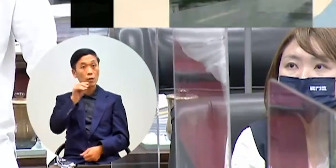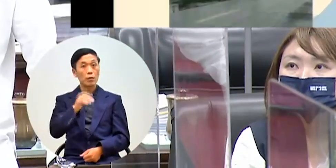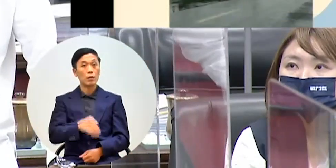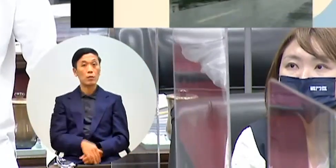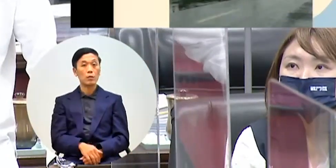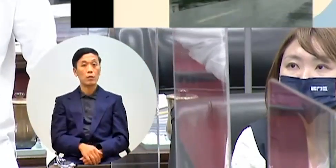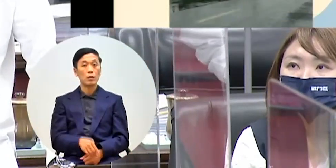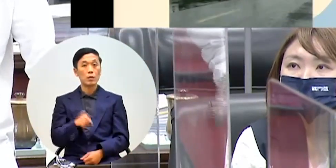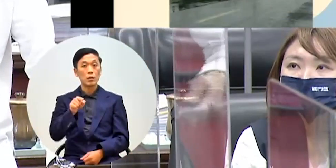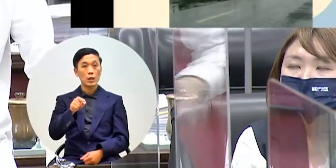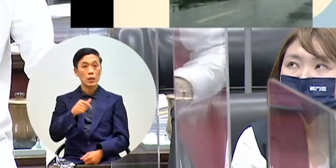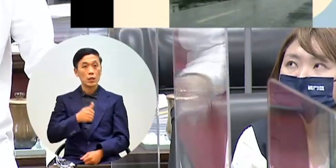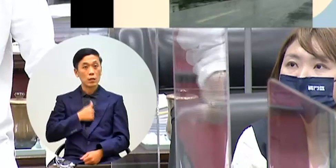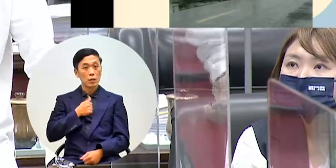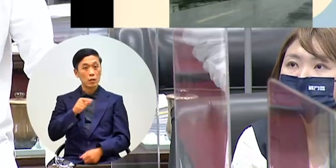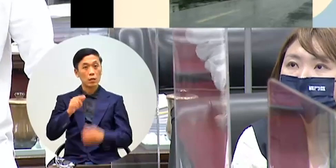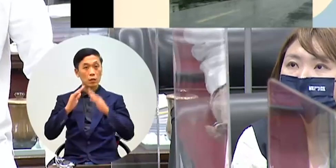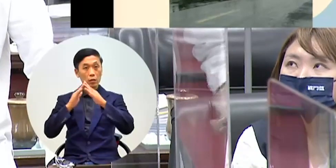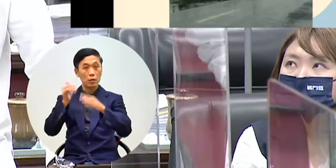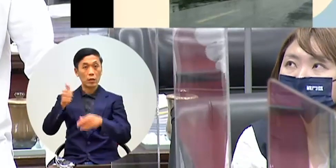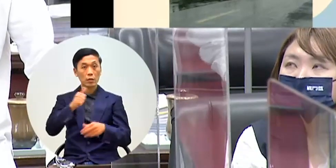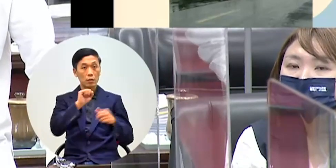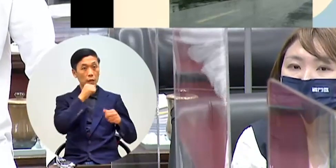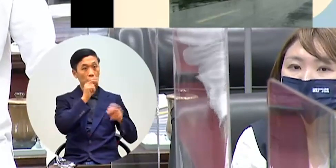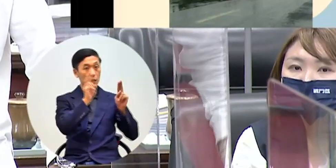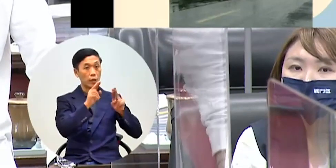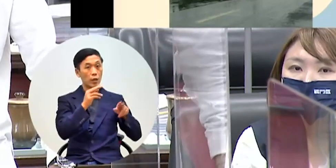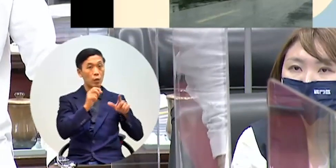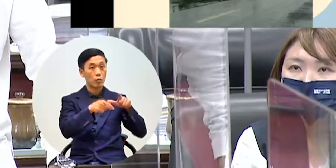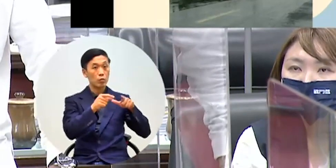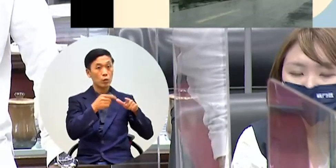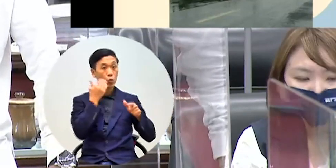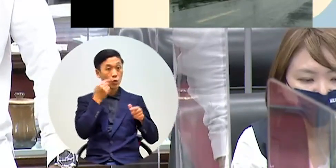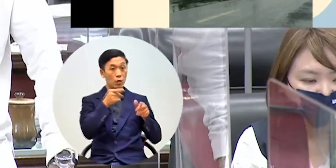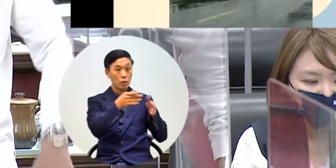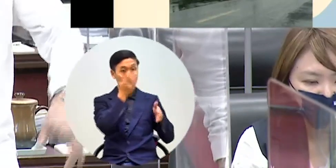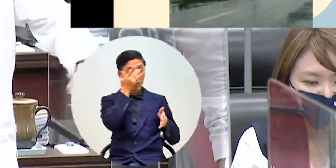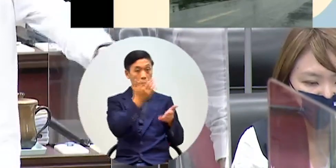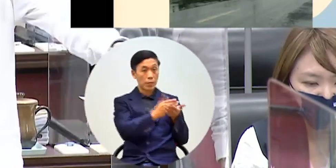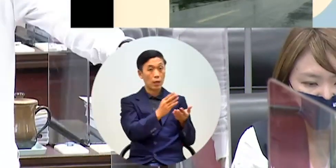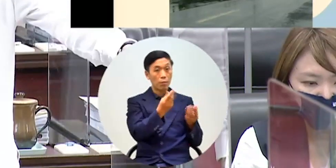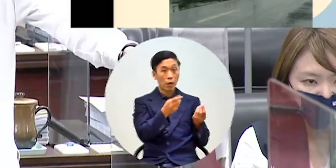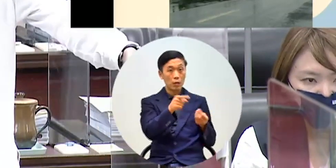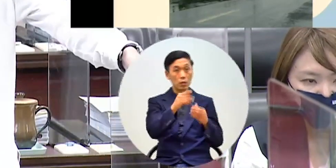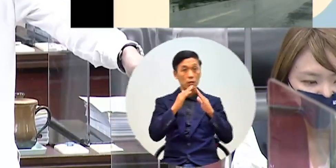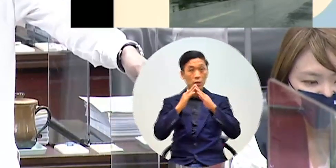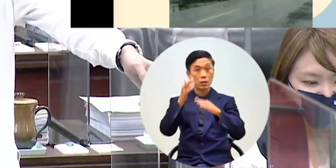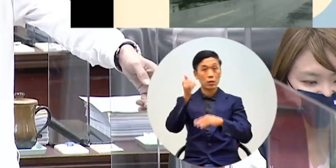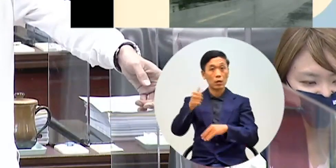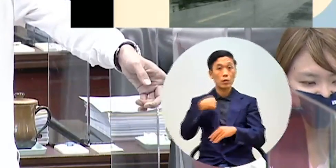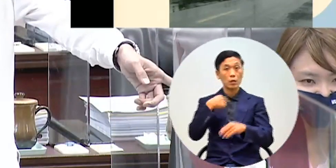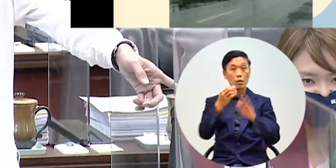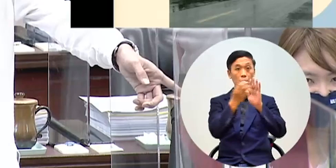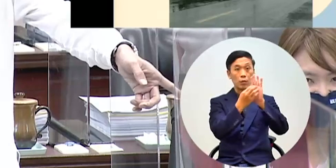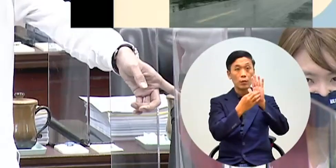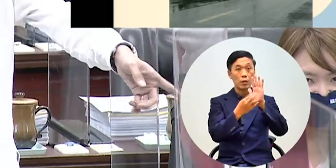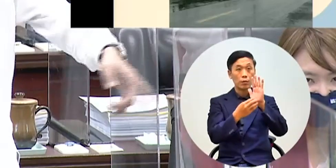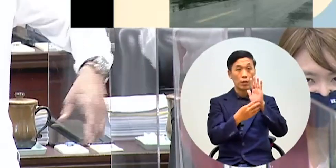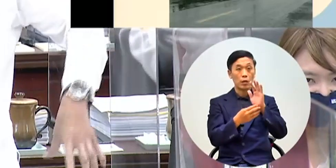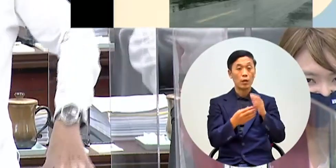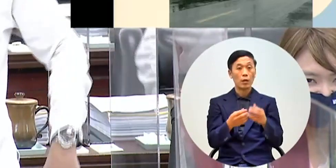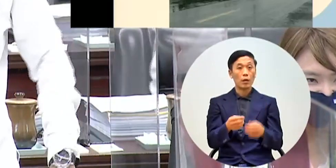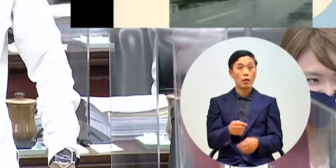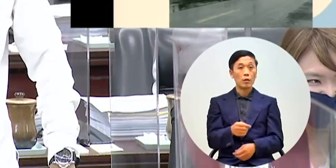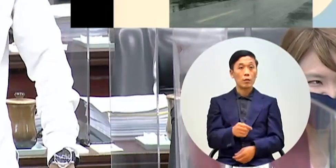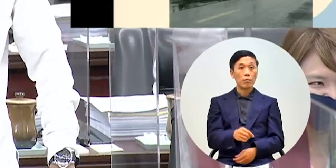这真正讲市长，这台电你真正无法度，我感觉你做市长真正让我感觉哦，这有写几字啊？吴山小路